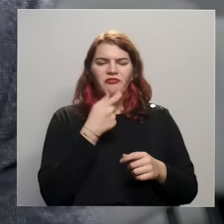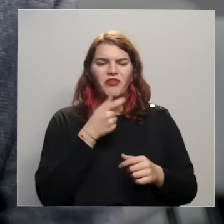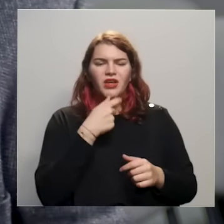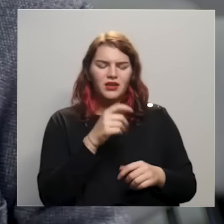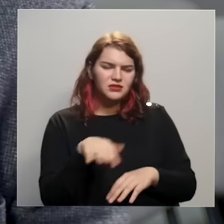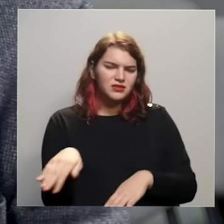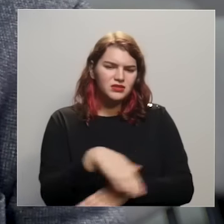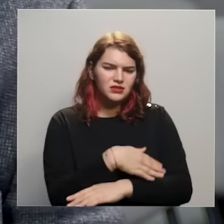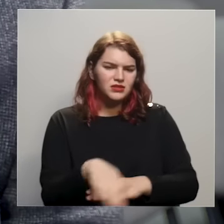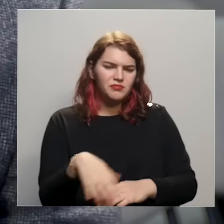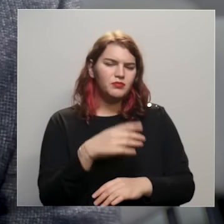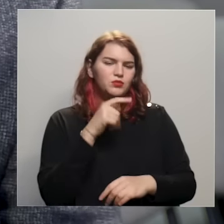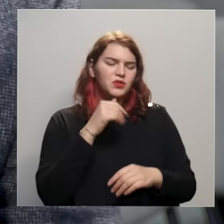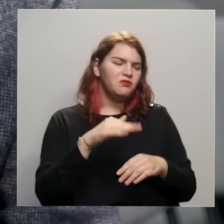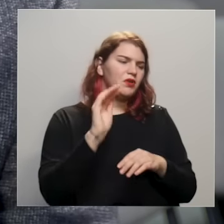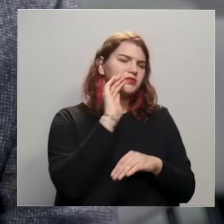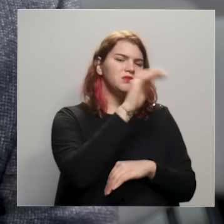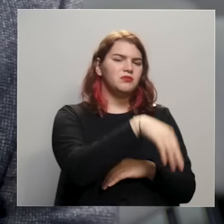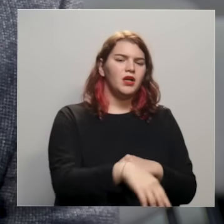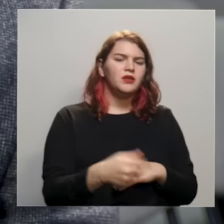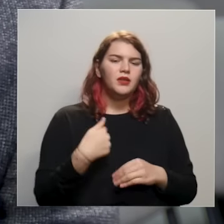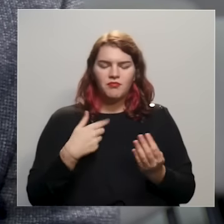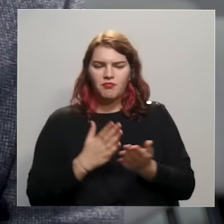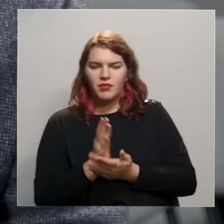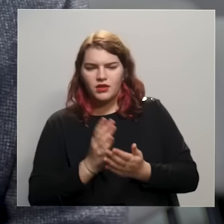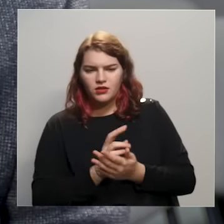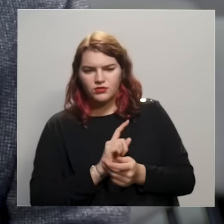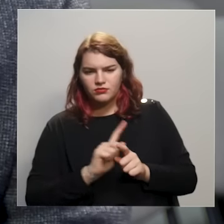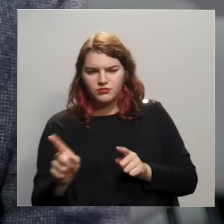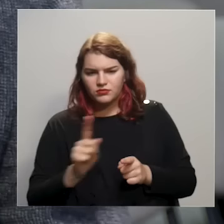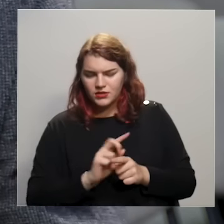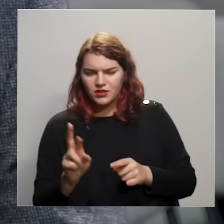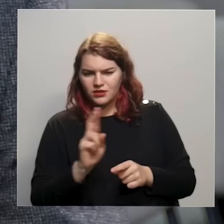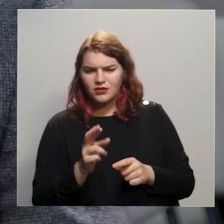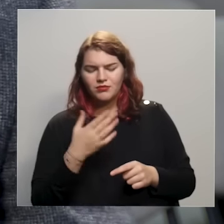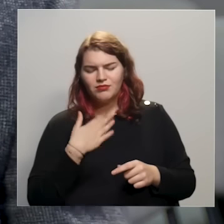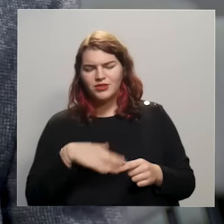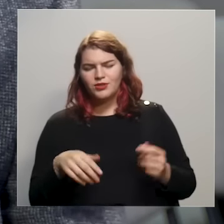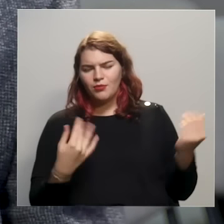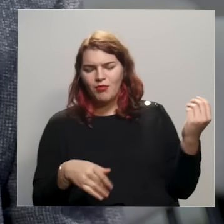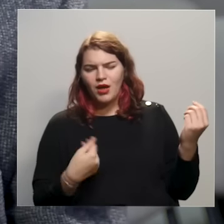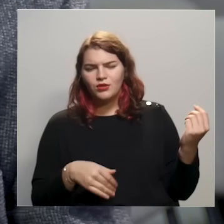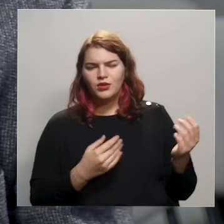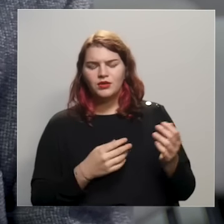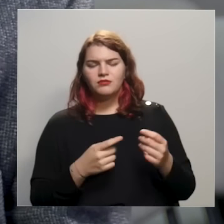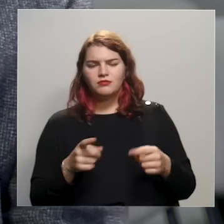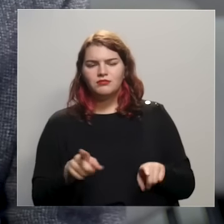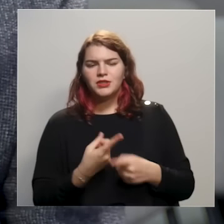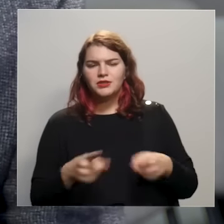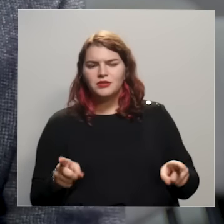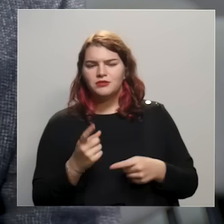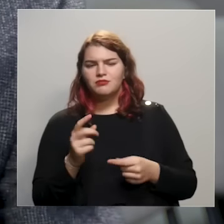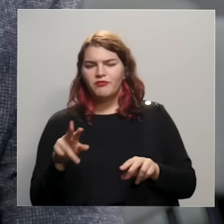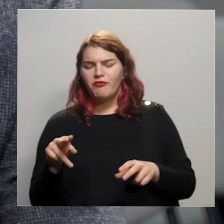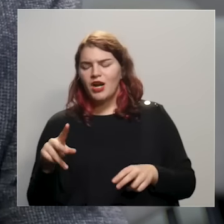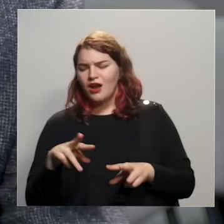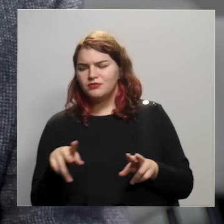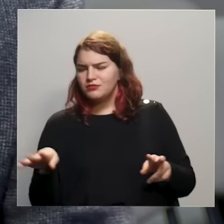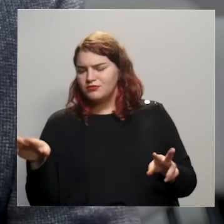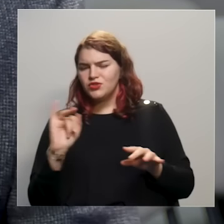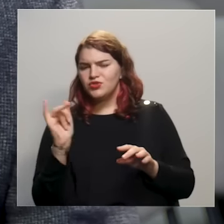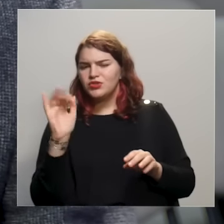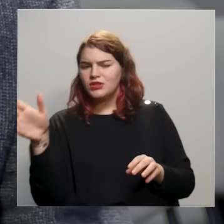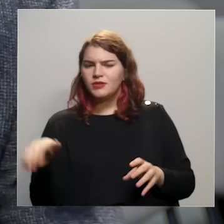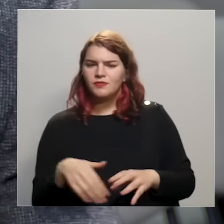așa, acolo deoparte. Și el se ducea la repetiții. Îi plăcea mandolina și cânta cu sora Bobby,